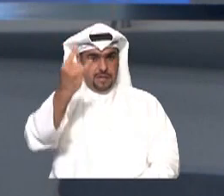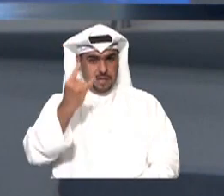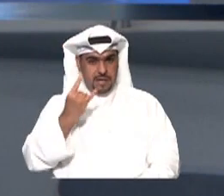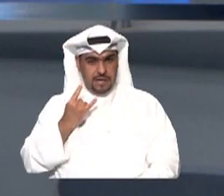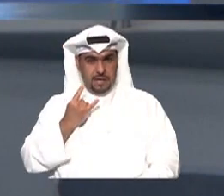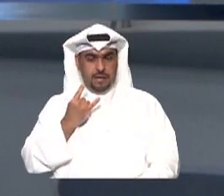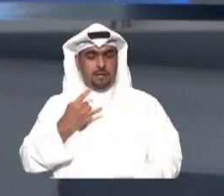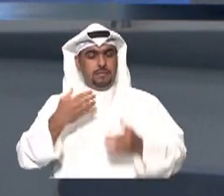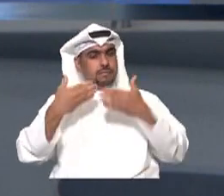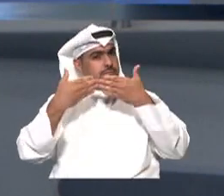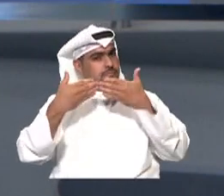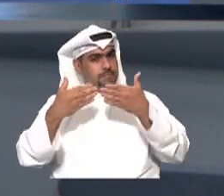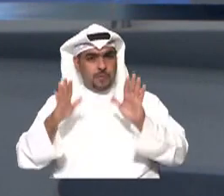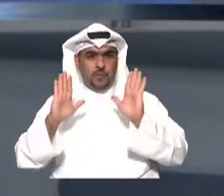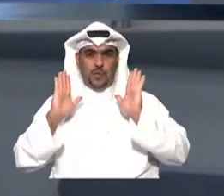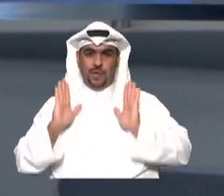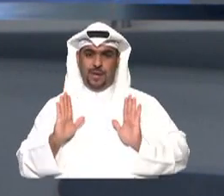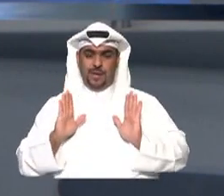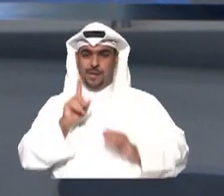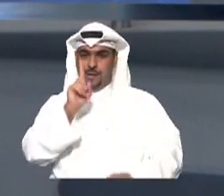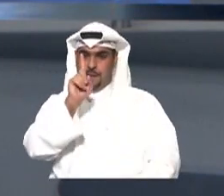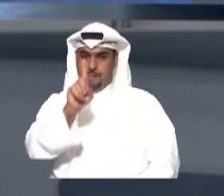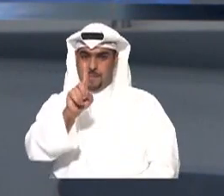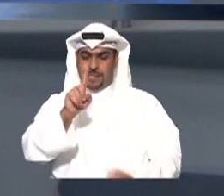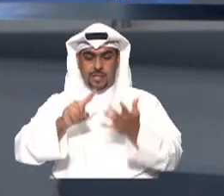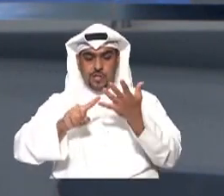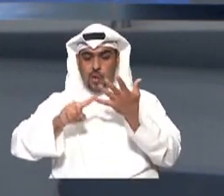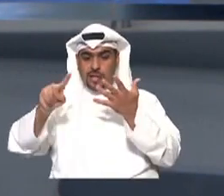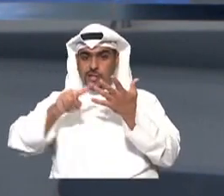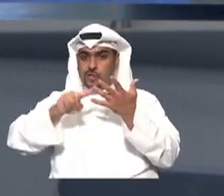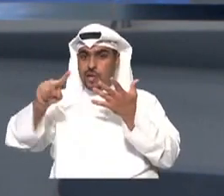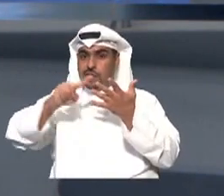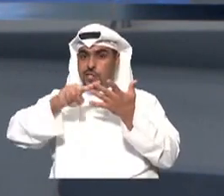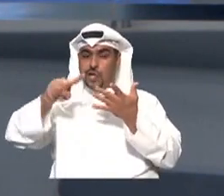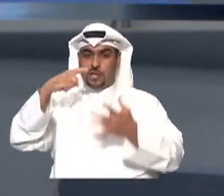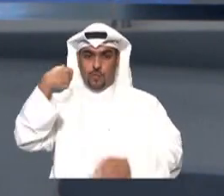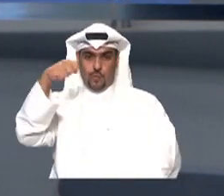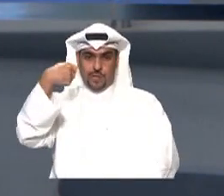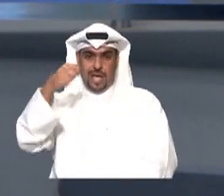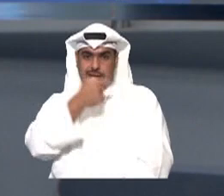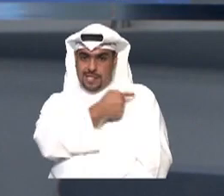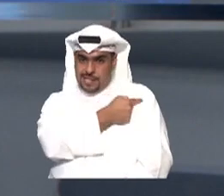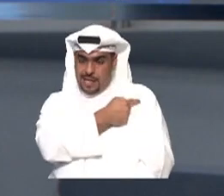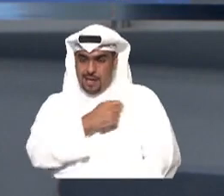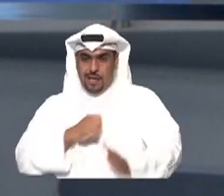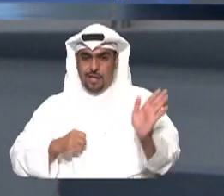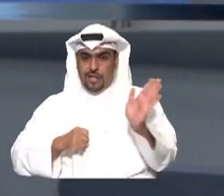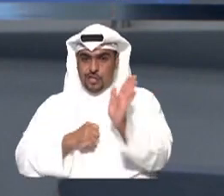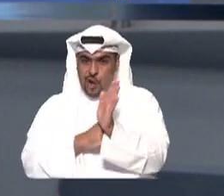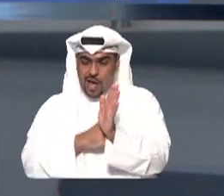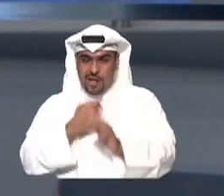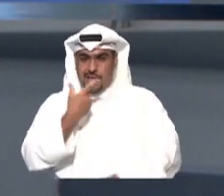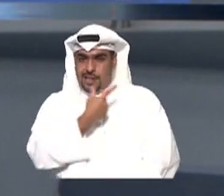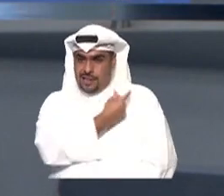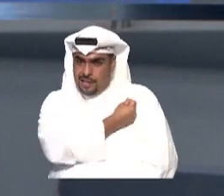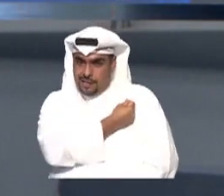أيضا وحسب الاشتراطات الصحية الموضوعة. نعم، هذا وأصبحت الحركة التشغيلية بمطار الكويت